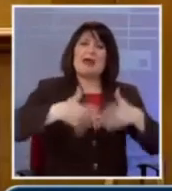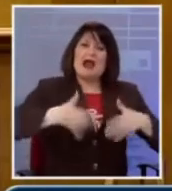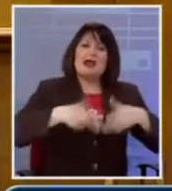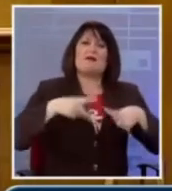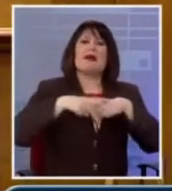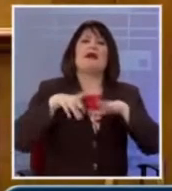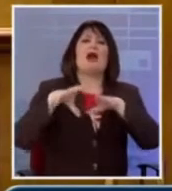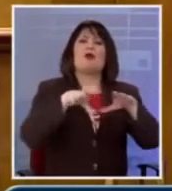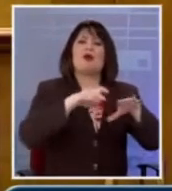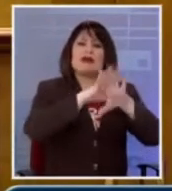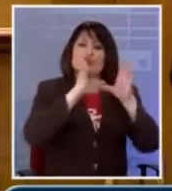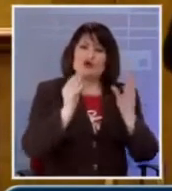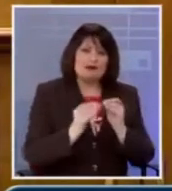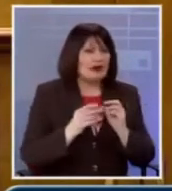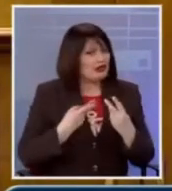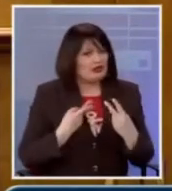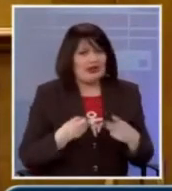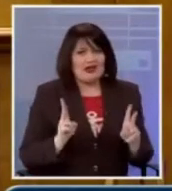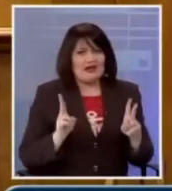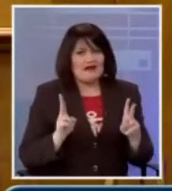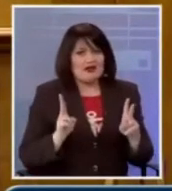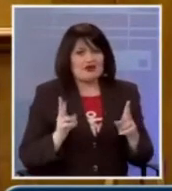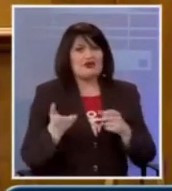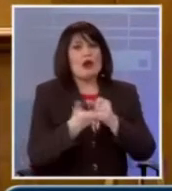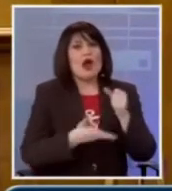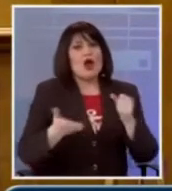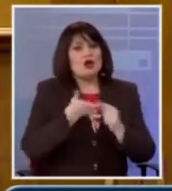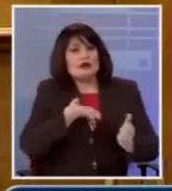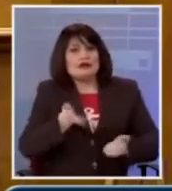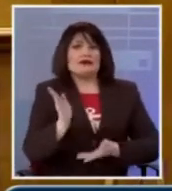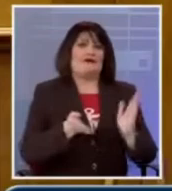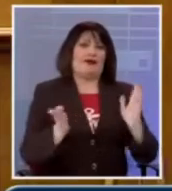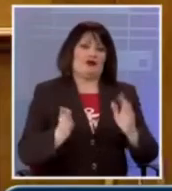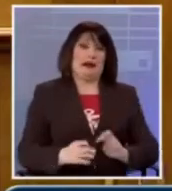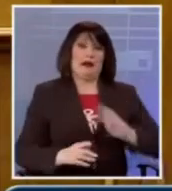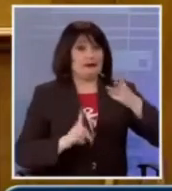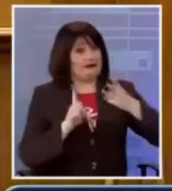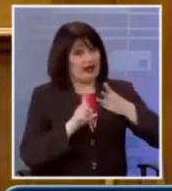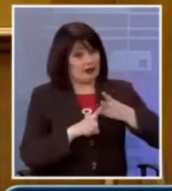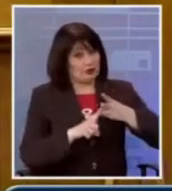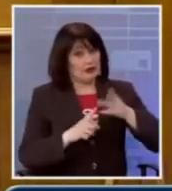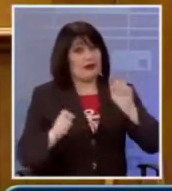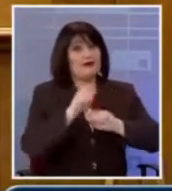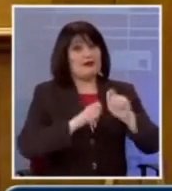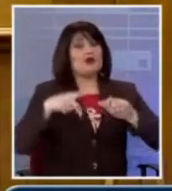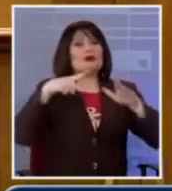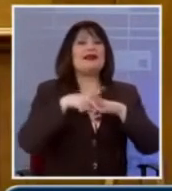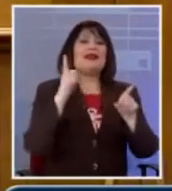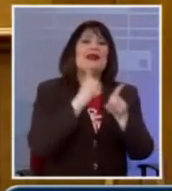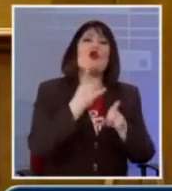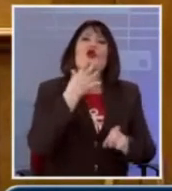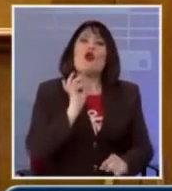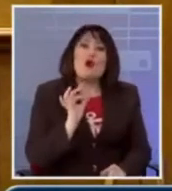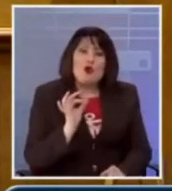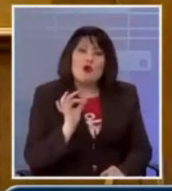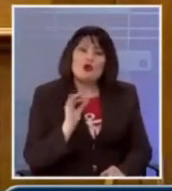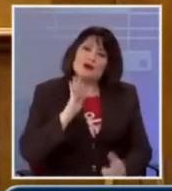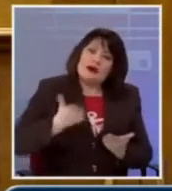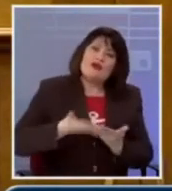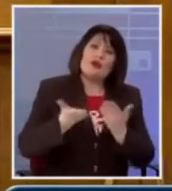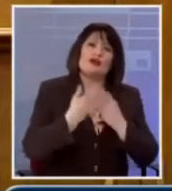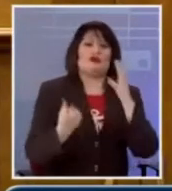αποθήκες δεν θα αφήσουμε να φύγουν από τον αγροτικό χώρο. Τρίτον, η ίδρυση τράπεζας ειδικού σκοπού ώστε να στηριχθεί η